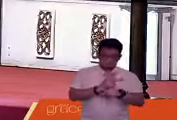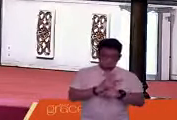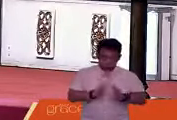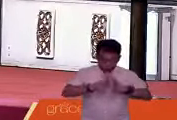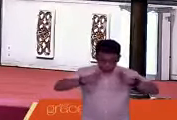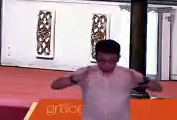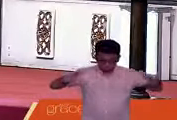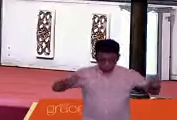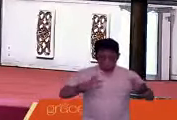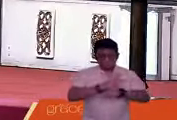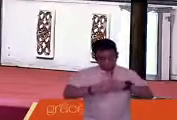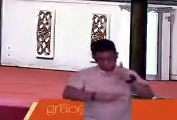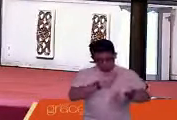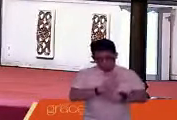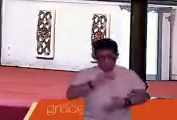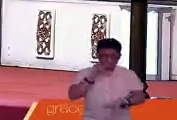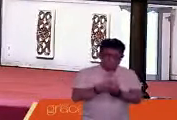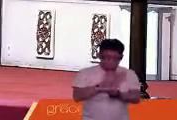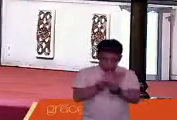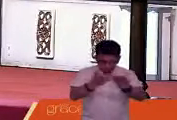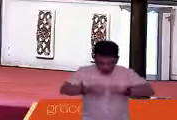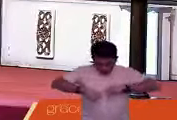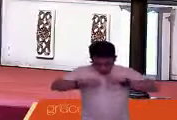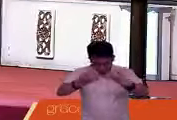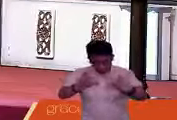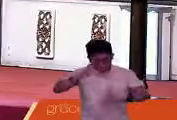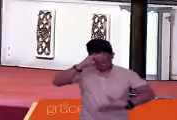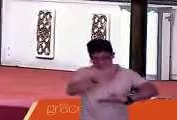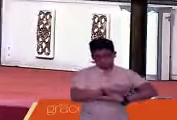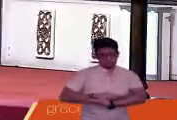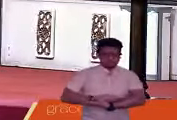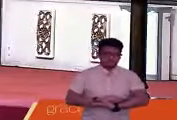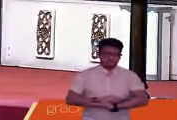great kindness, that thou hast given